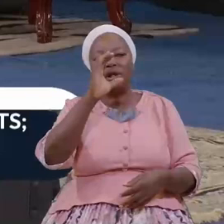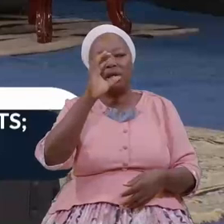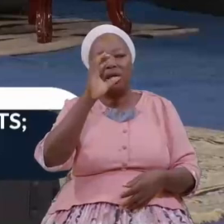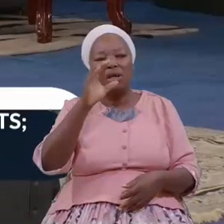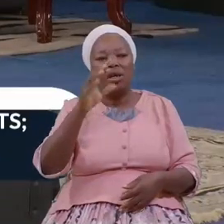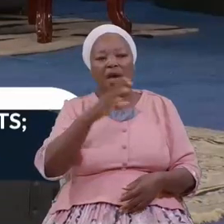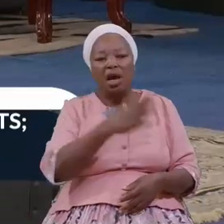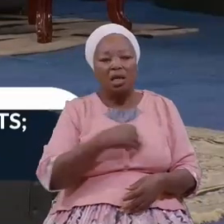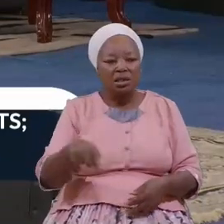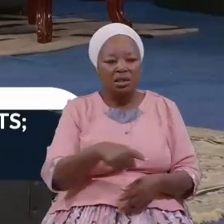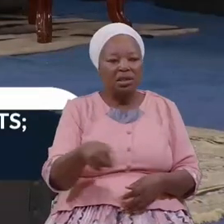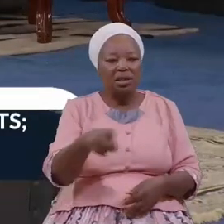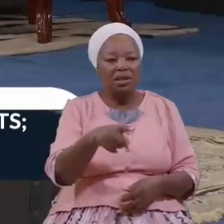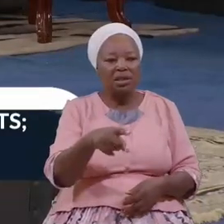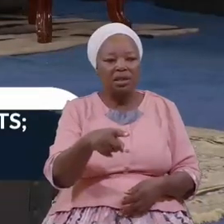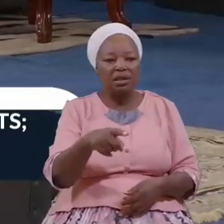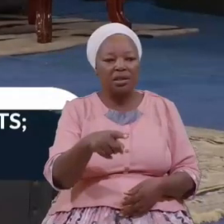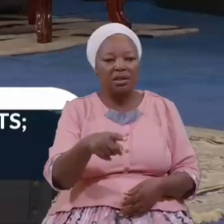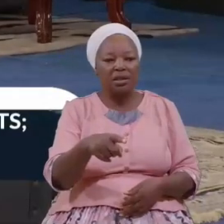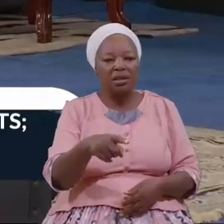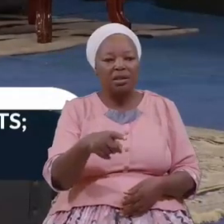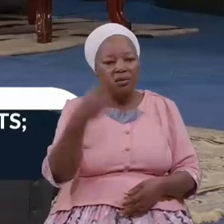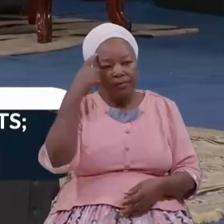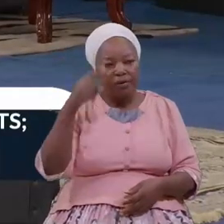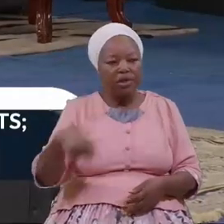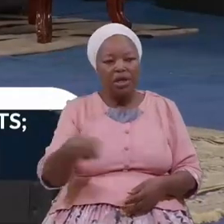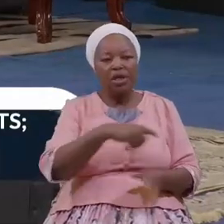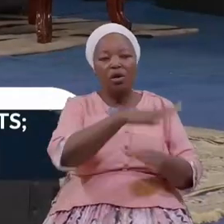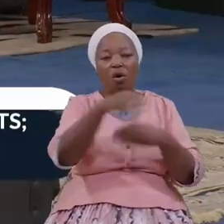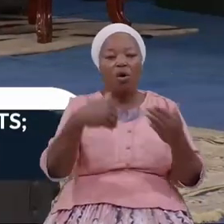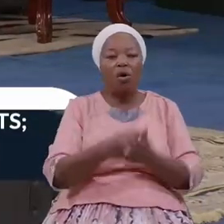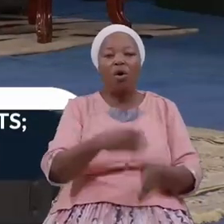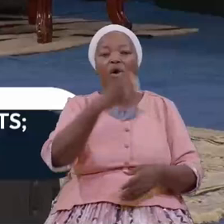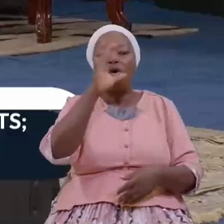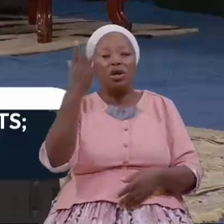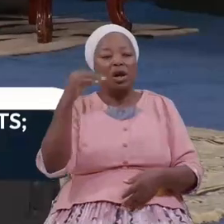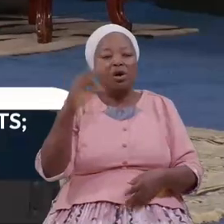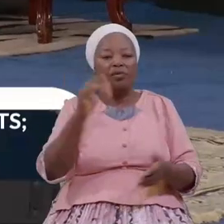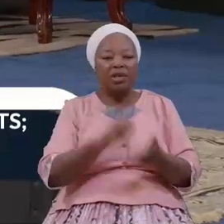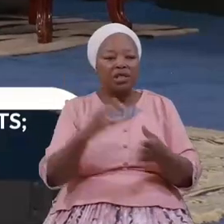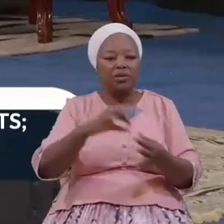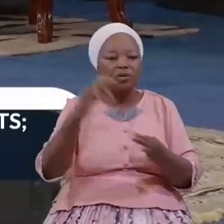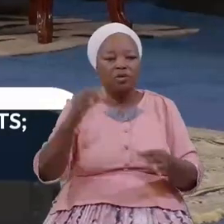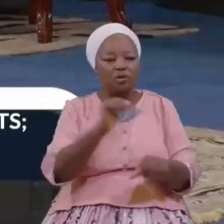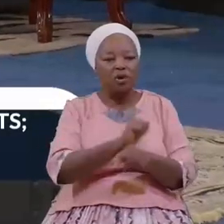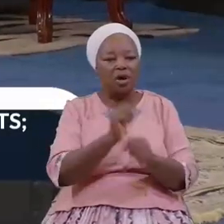car ils buvaient à un rocher spirituel,